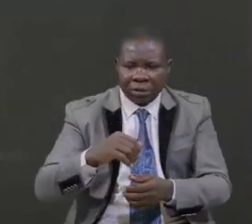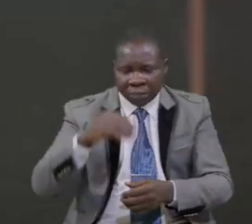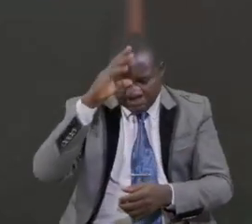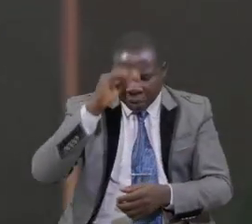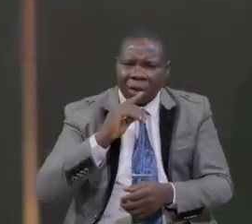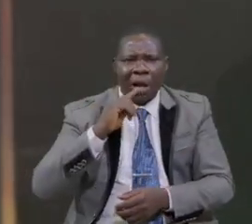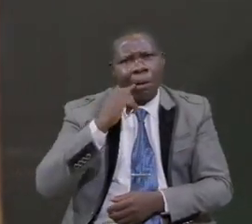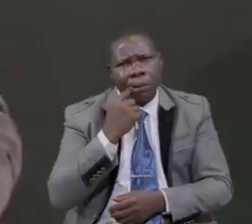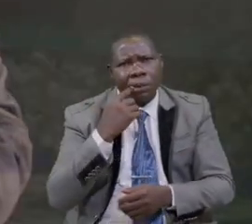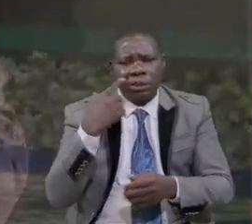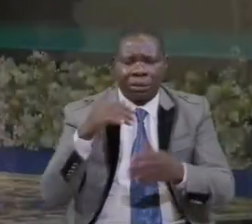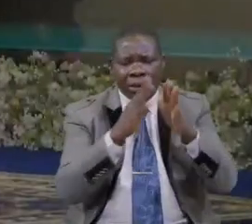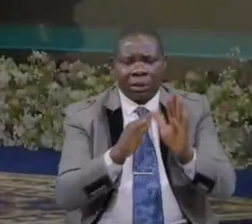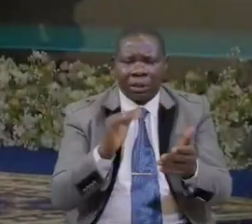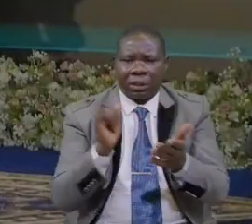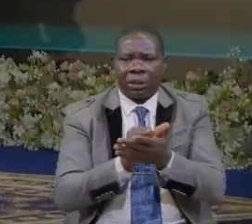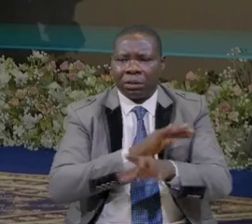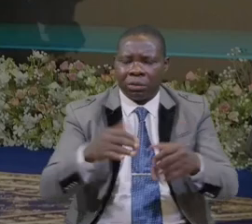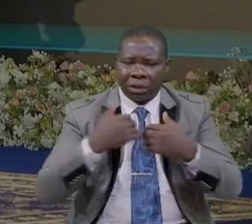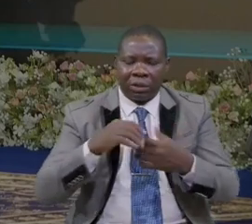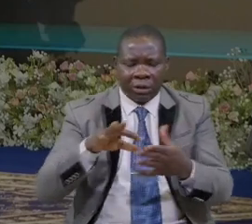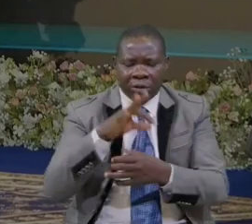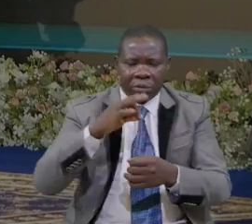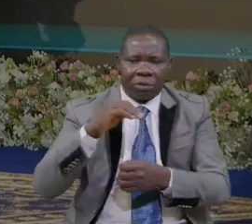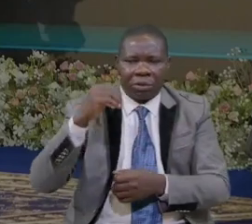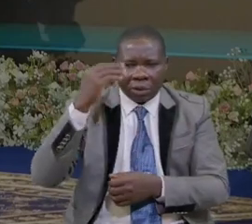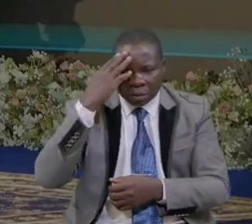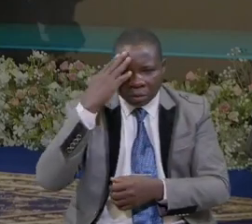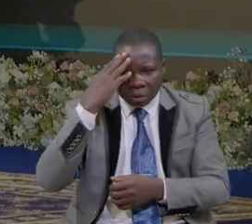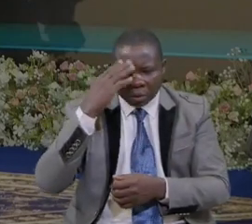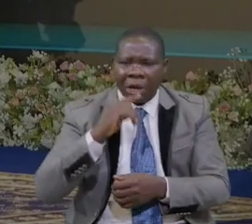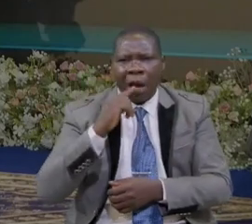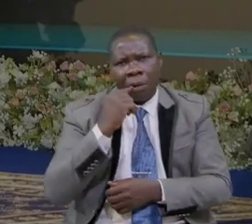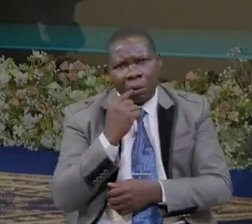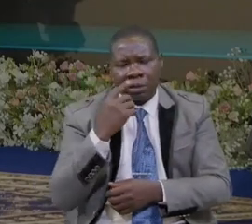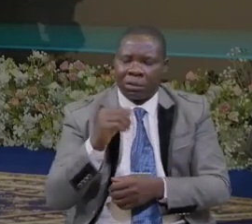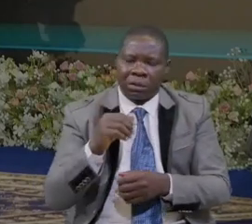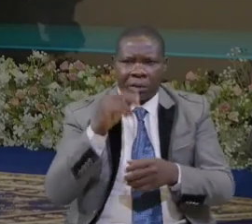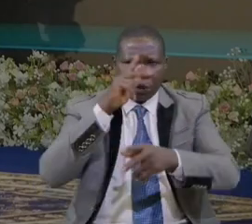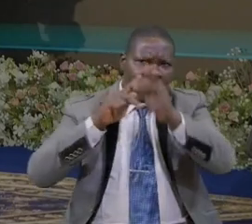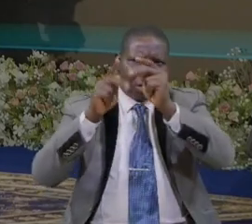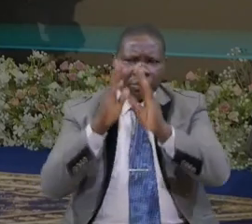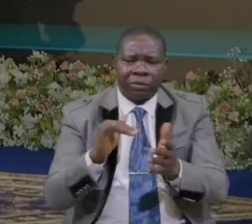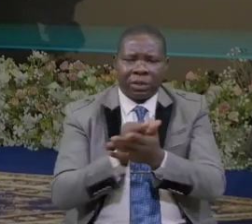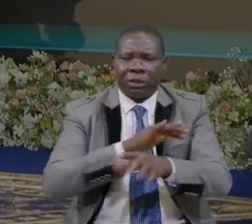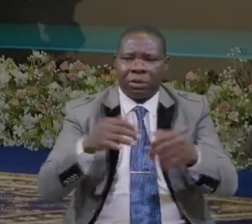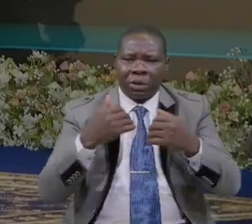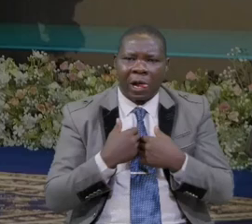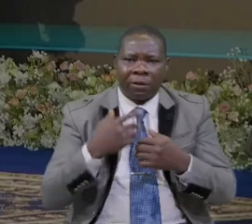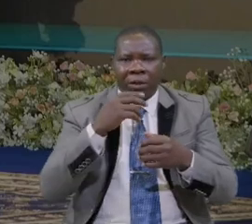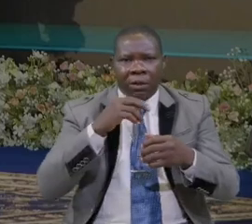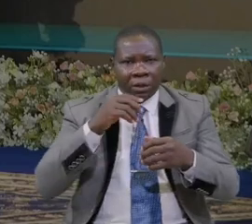yeux spirituels, qui n'ont pas le discernement spirituel, malheureux, les prophètes qui n'ont pas la révélation du